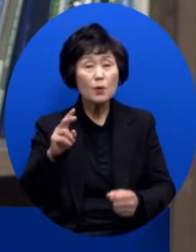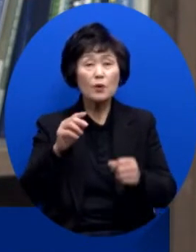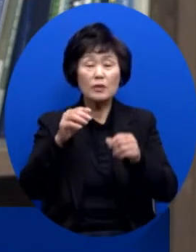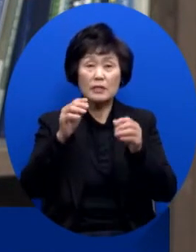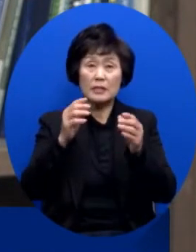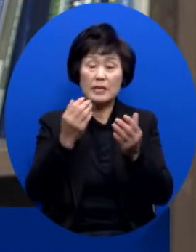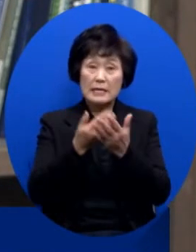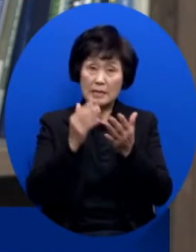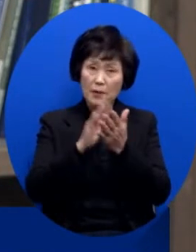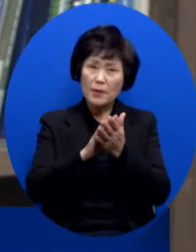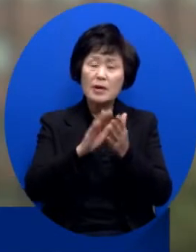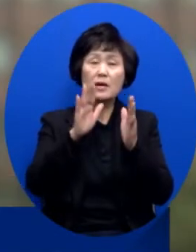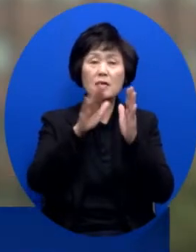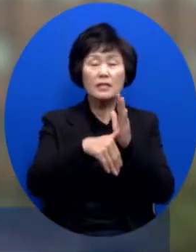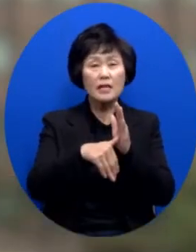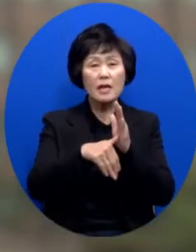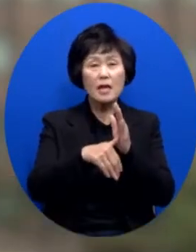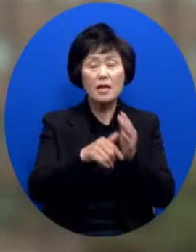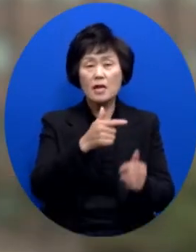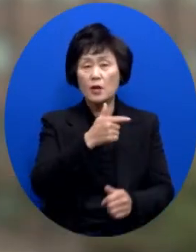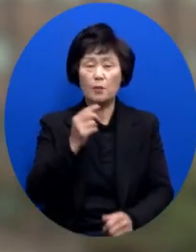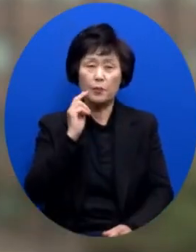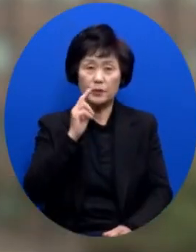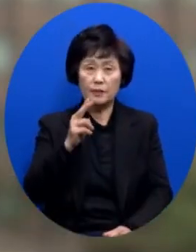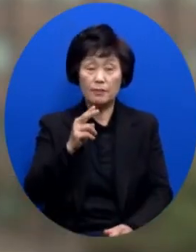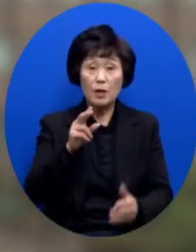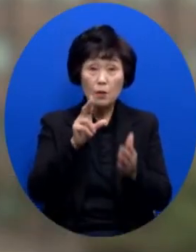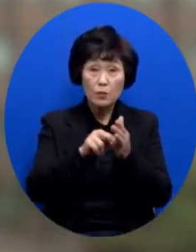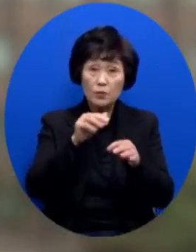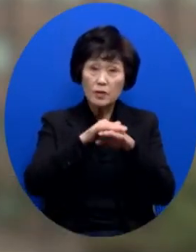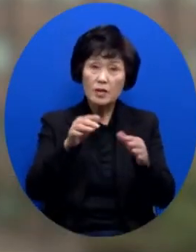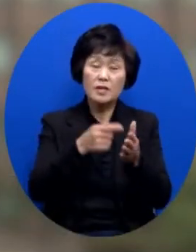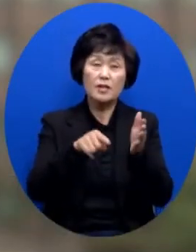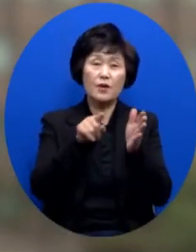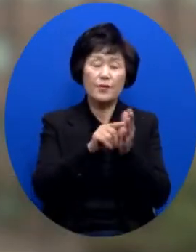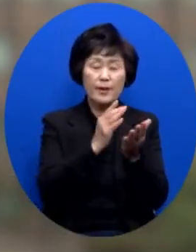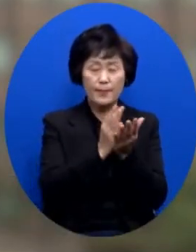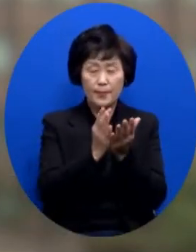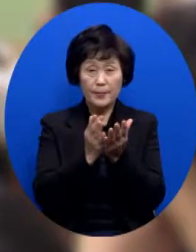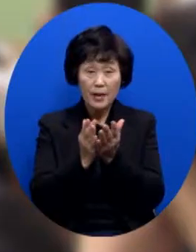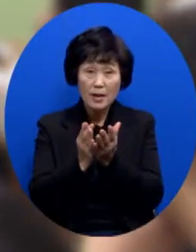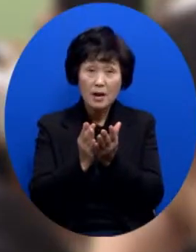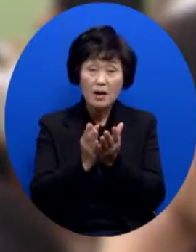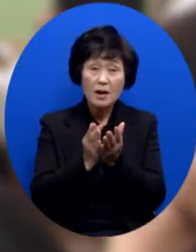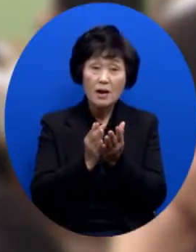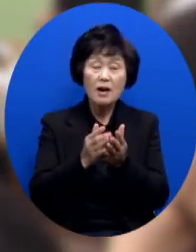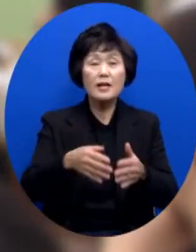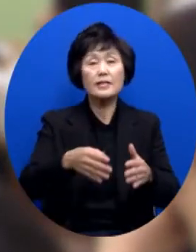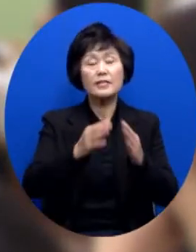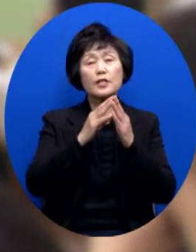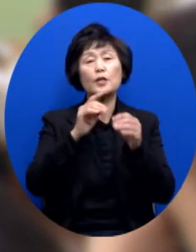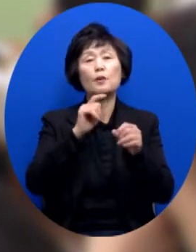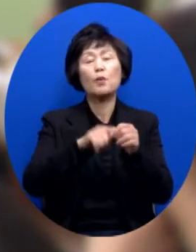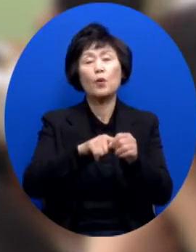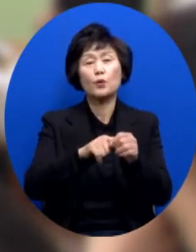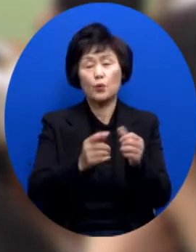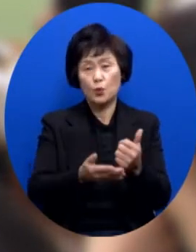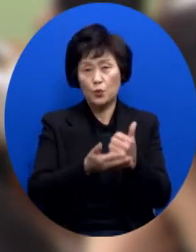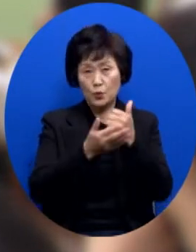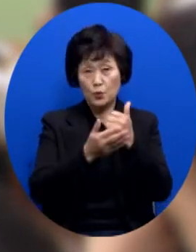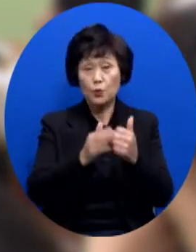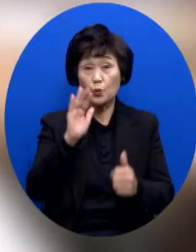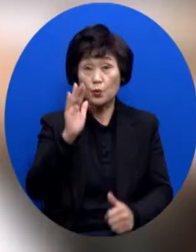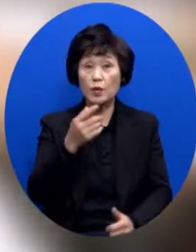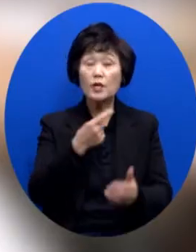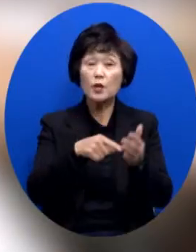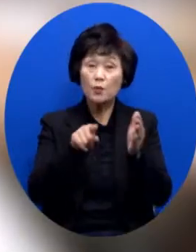굉장히 심화되었다 문제 해결을 위해 다양하고 특성 있는 설립목적 이 존중 되도록 국가와